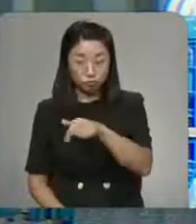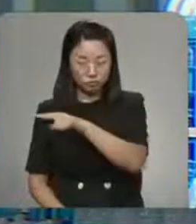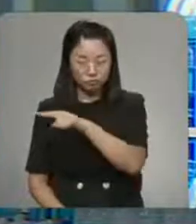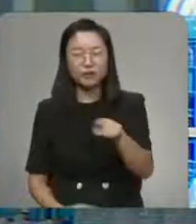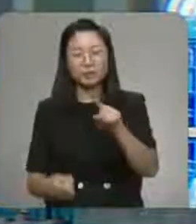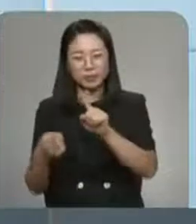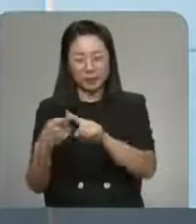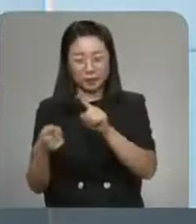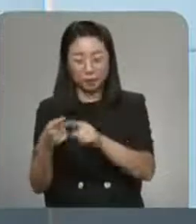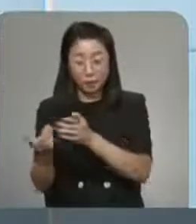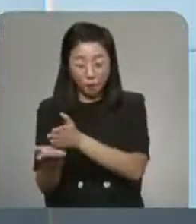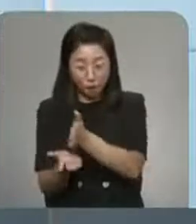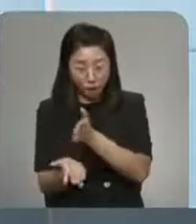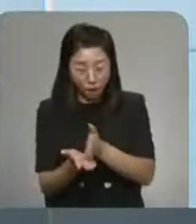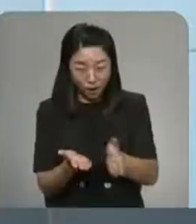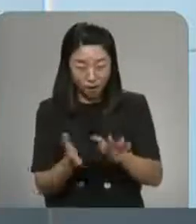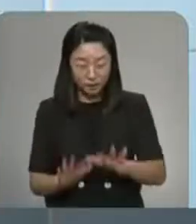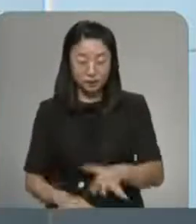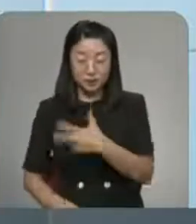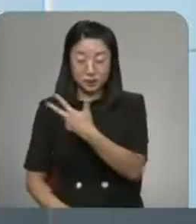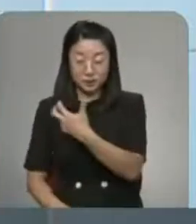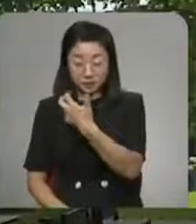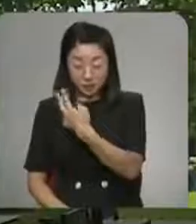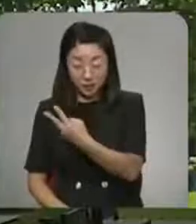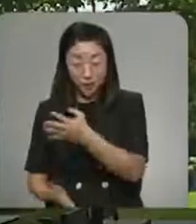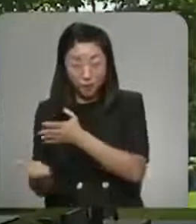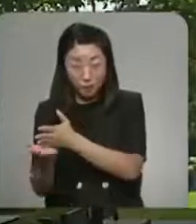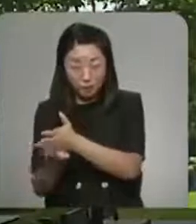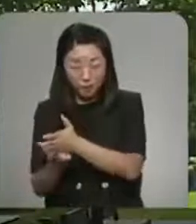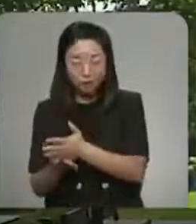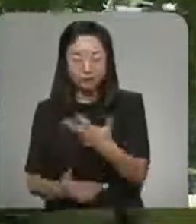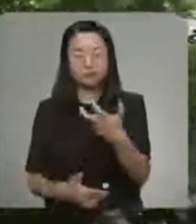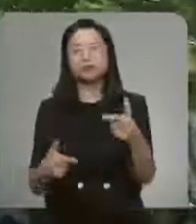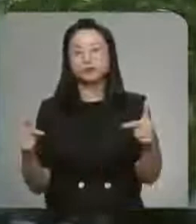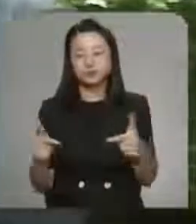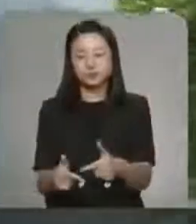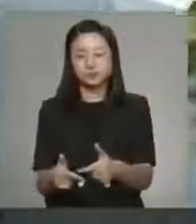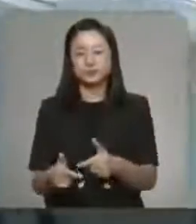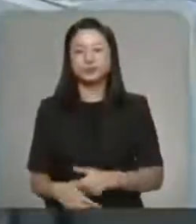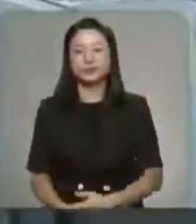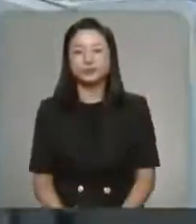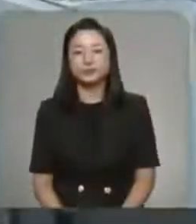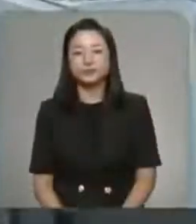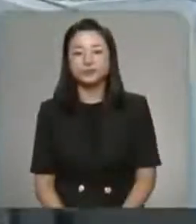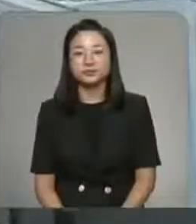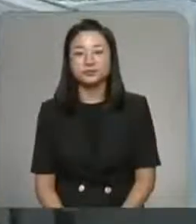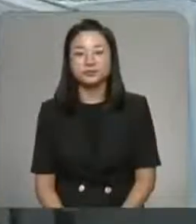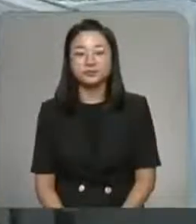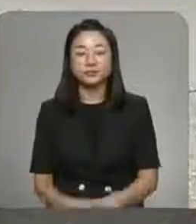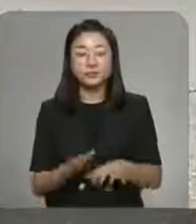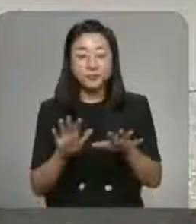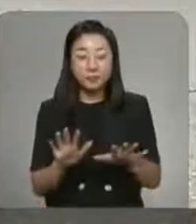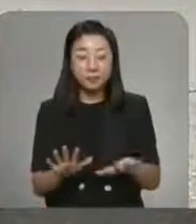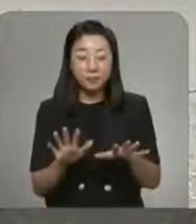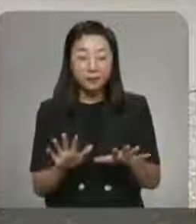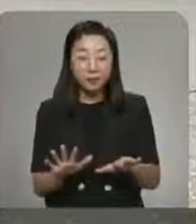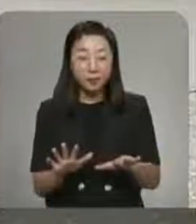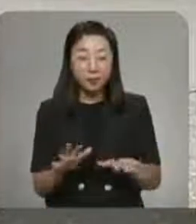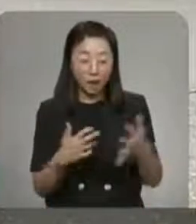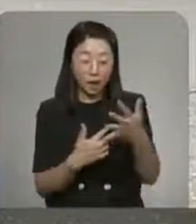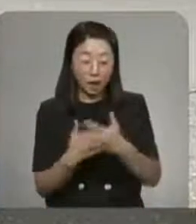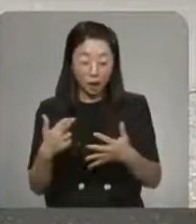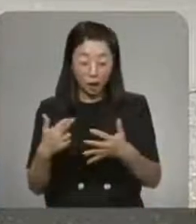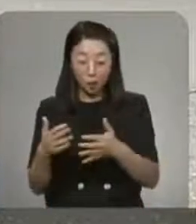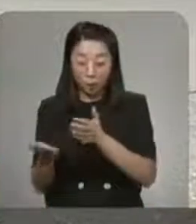없고 과단위는 현재 73개 과에서 70개 과로 줄어들 전망입니다. 이번에 확정된 강원도